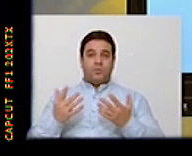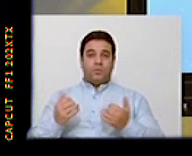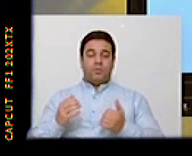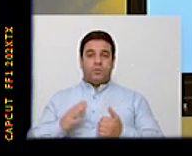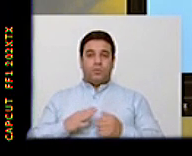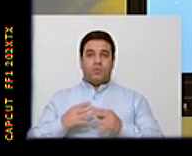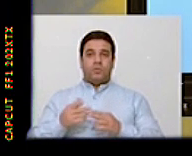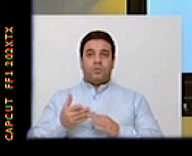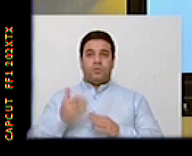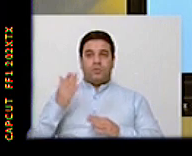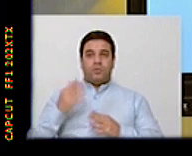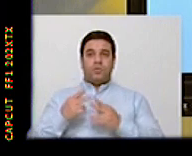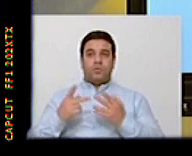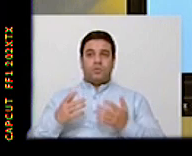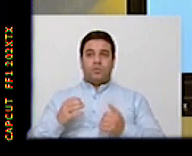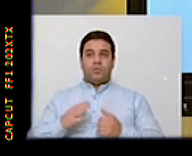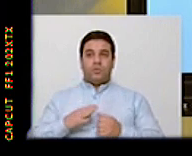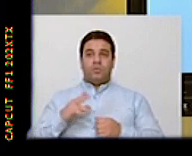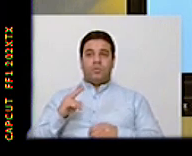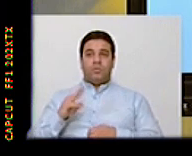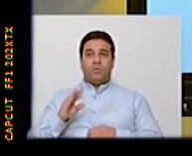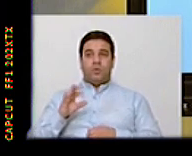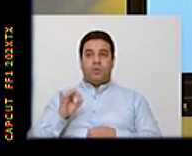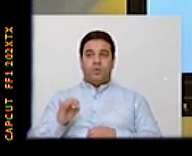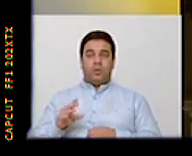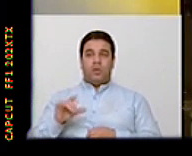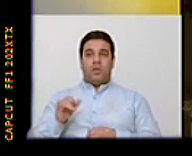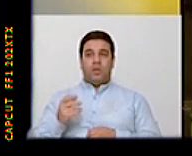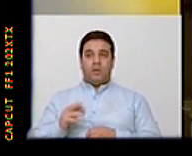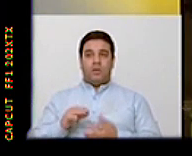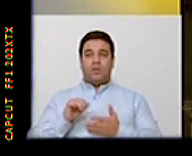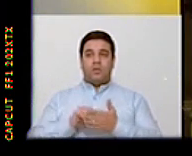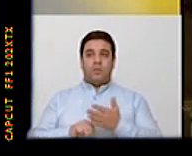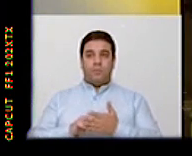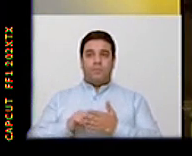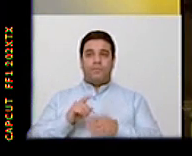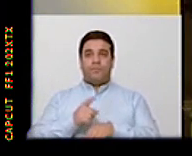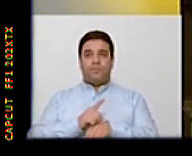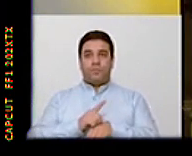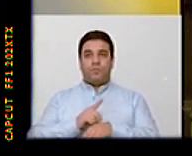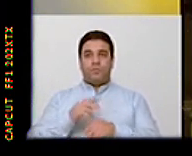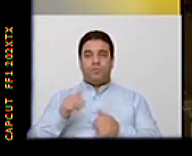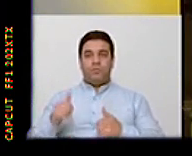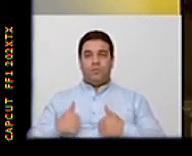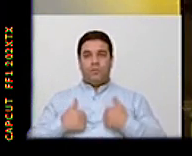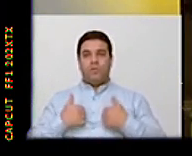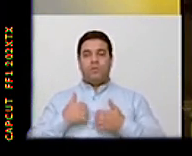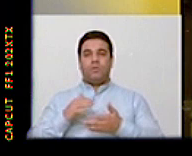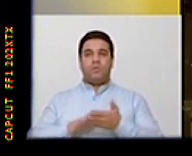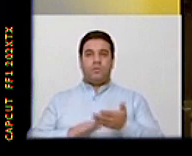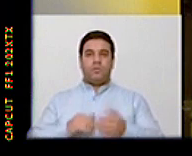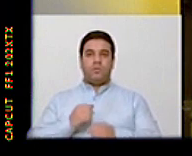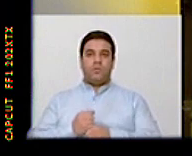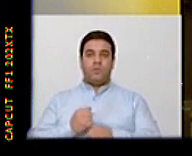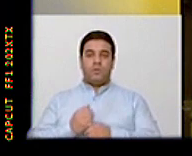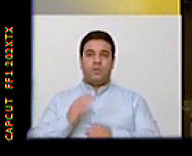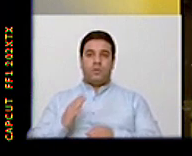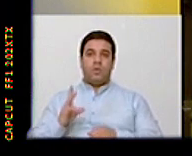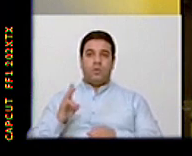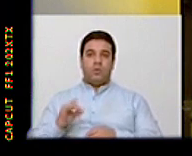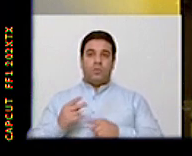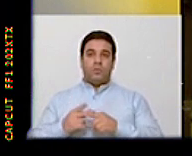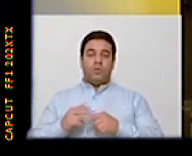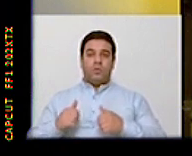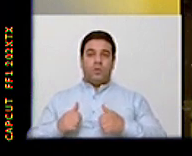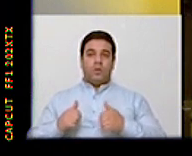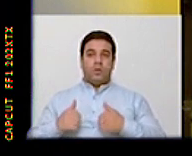bo'lgan tepaga ko'tarishdan hosil bo'lgan potensial energiya natijasida soat tebranma harakatini davom ettiradi. Lekin bu